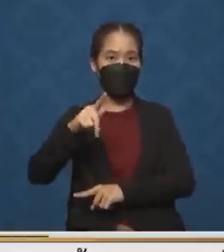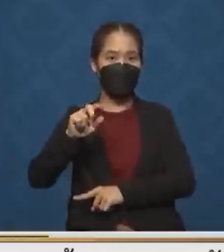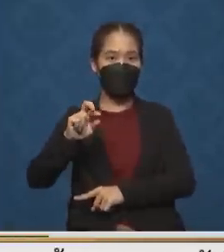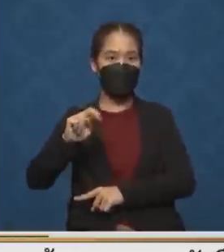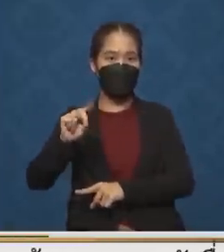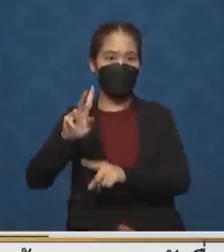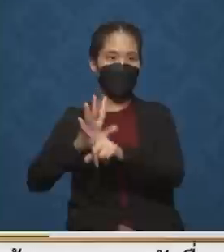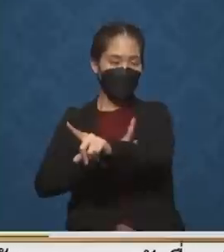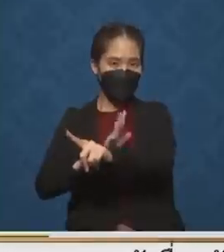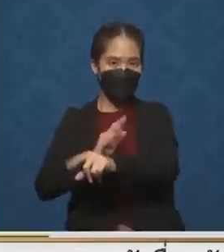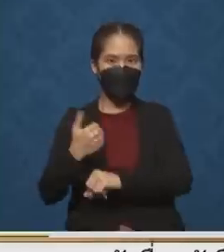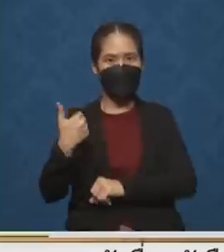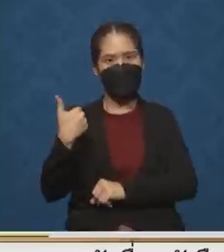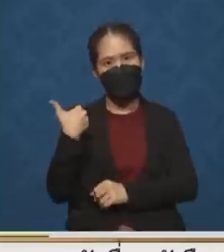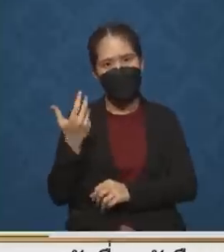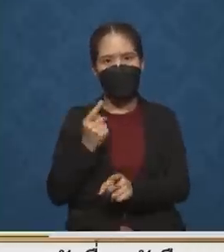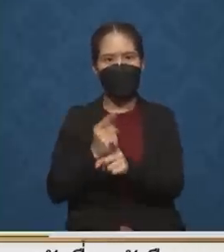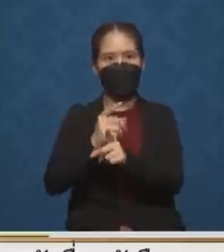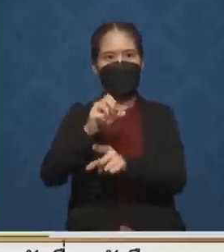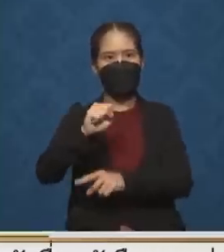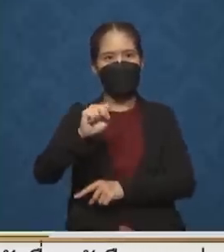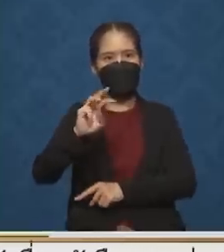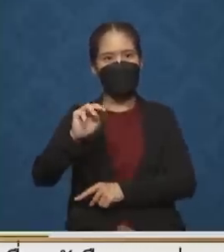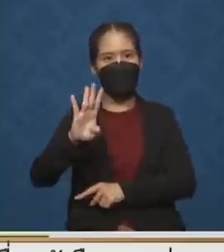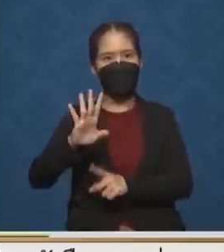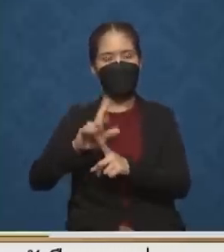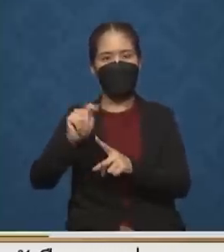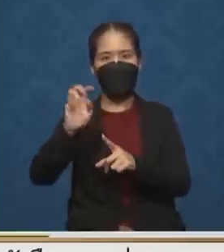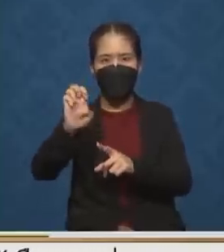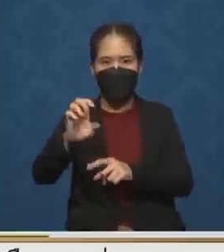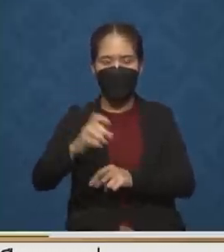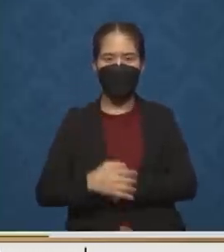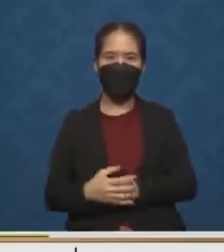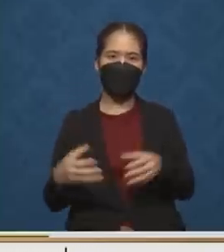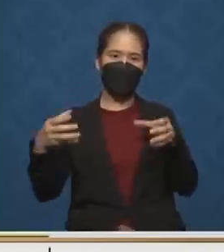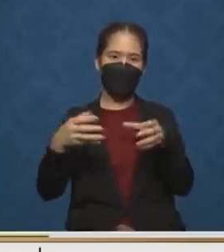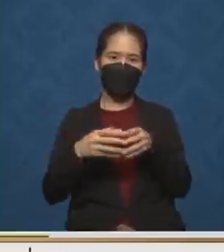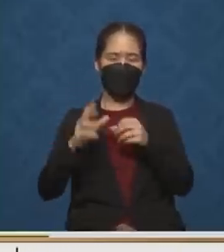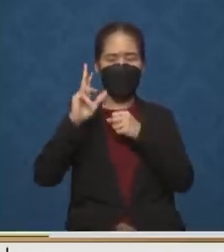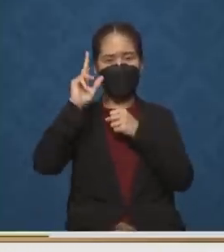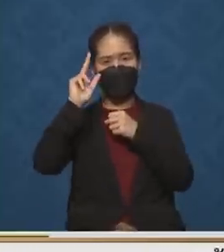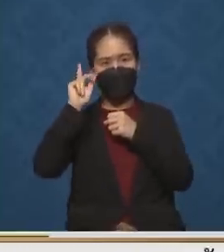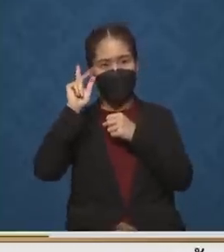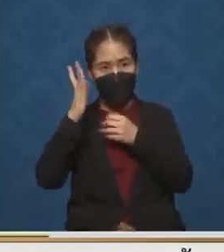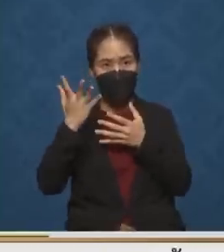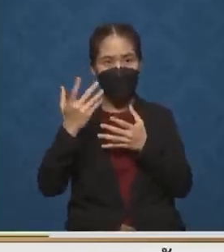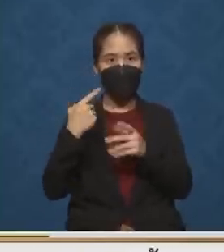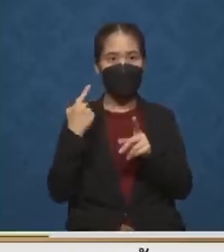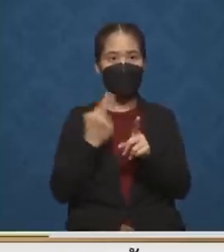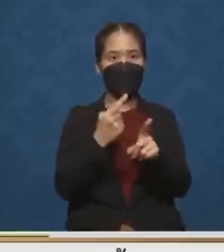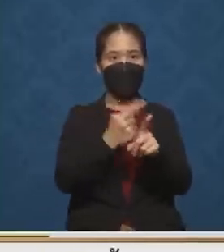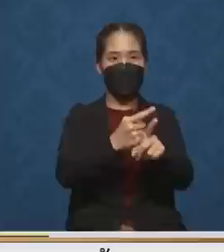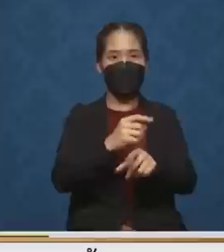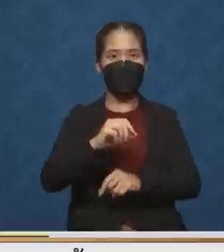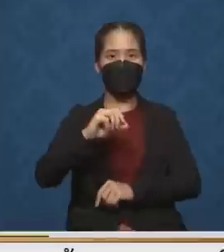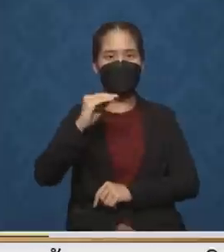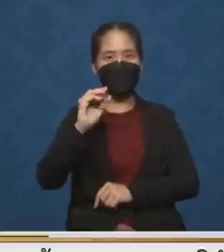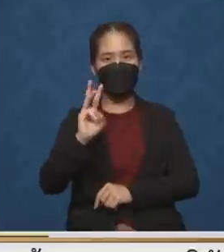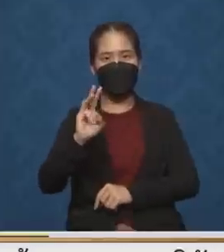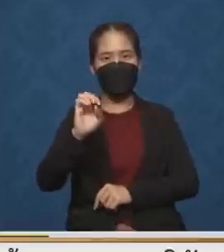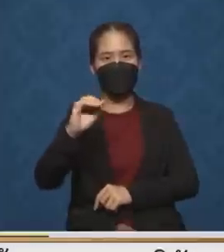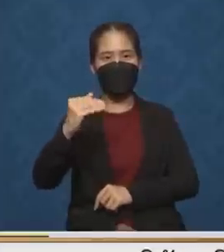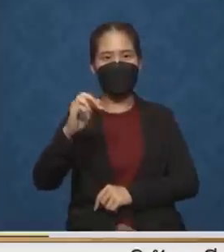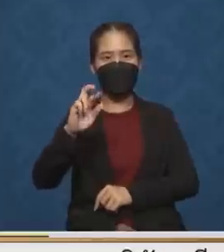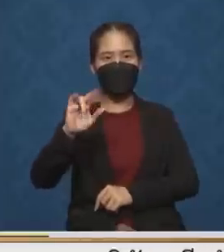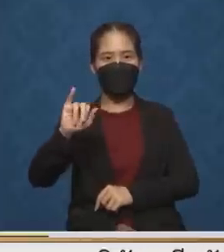ีกุณให้ไปติดตามคุณสมบับุงามะนงหน่วยประชาคมขาวให้ติดตามสอสอวิโรธละคณาดีสอนและคุณ